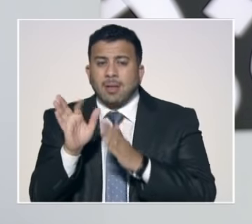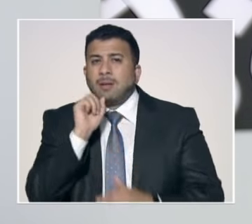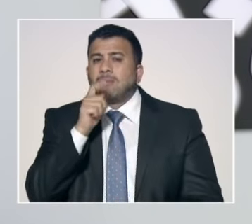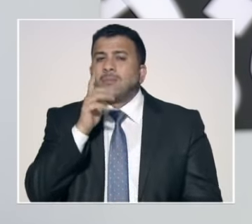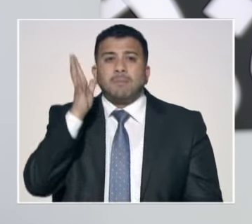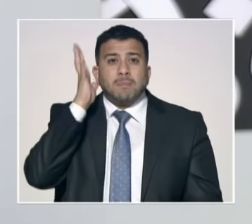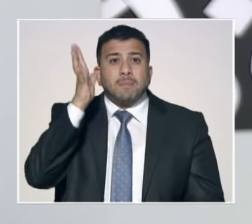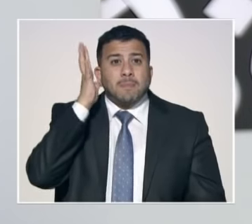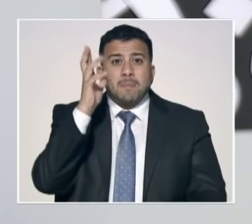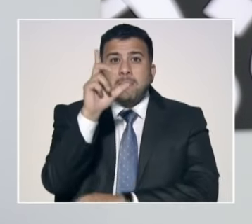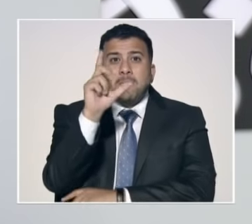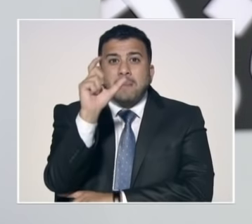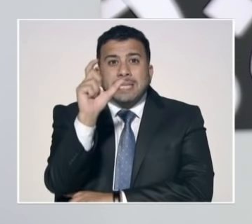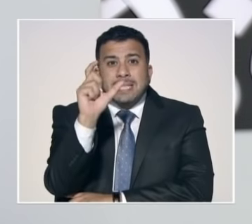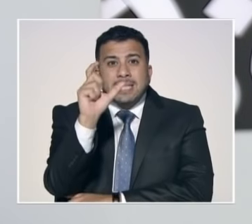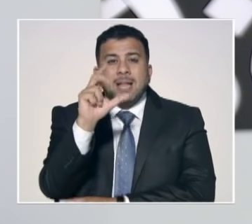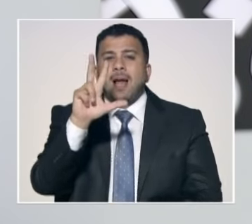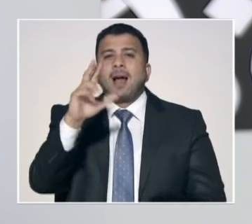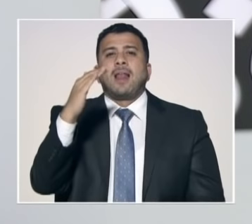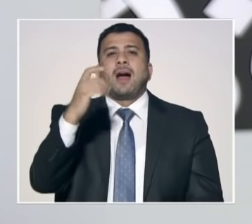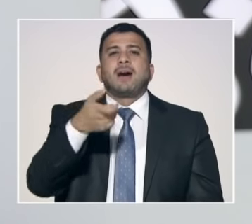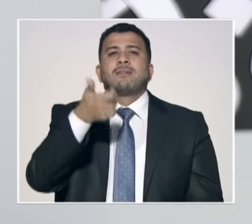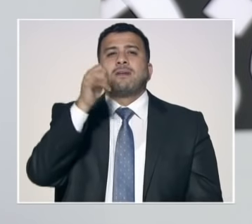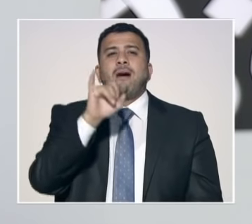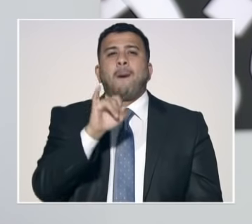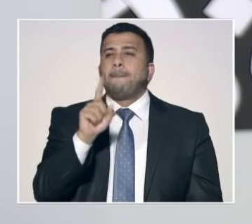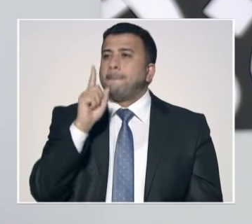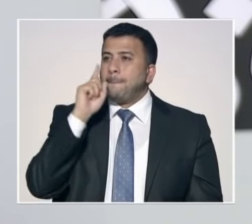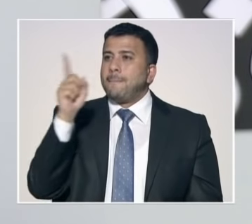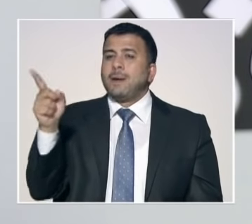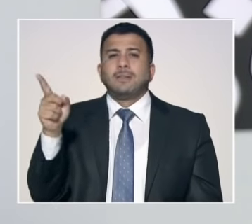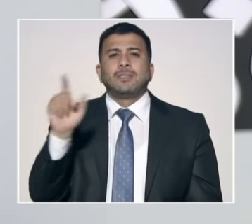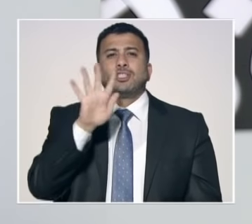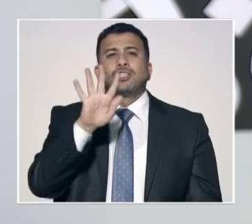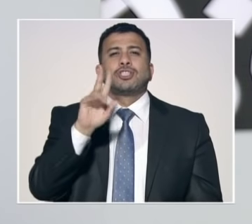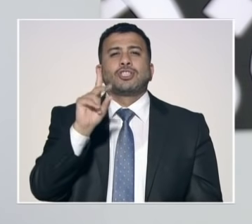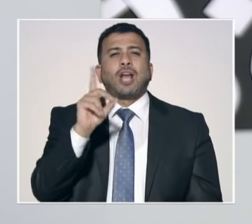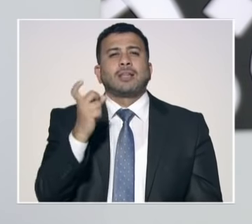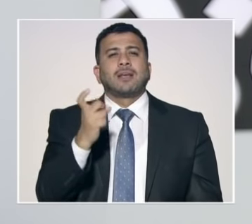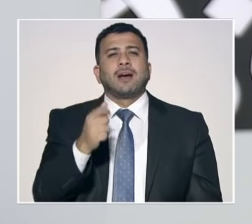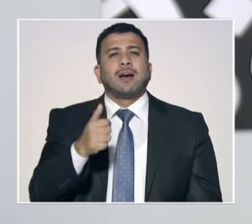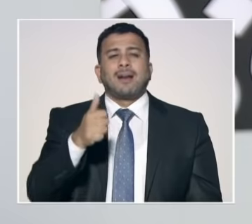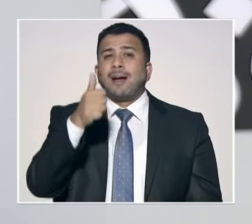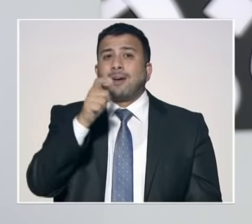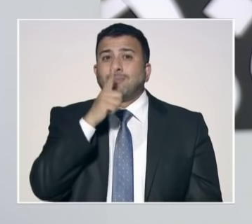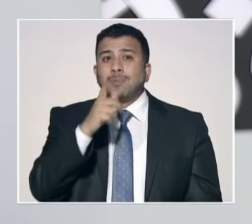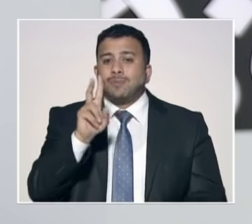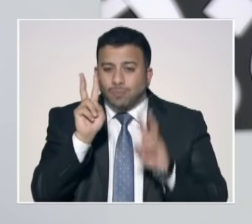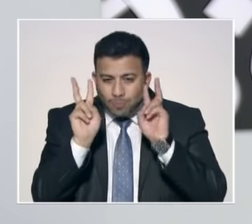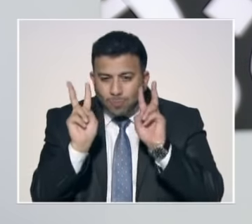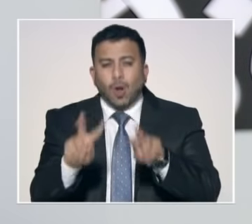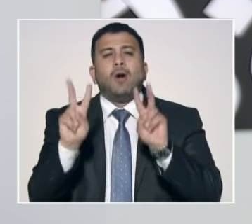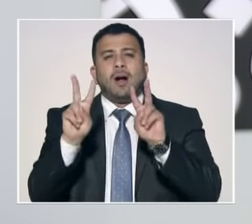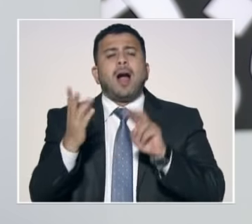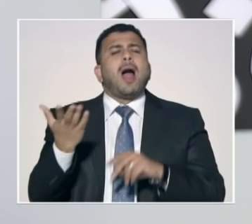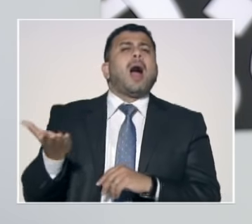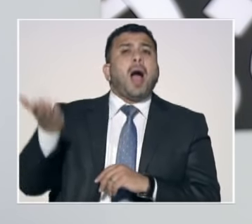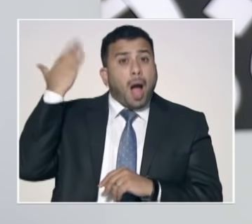المسجد الحرام وحيثما كنتم فولوا وجوهكم شطرة. ولذلك رجعت القبلة إلى ما كانت